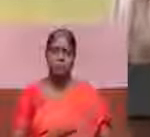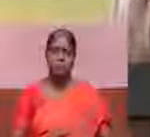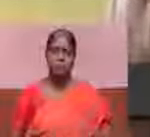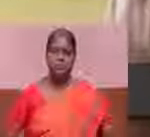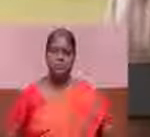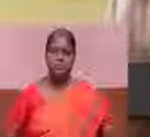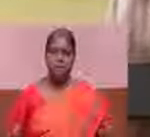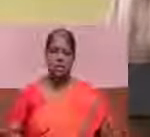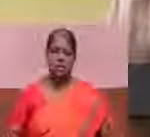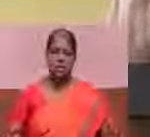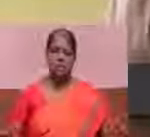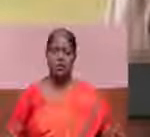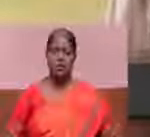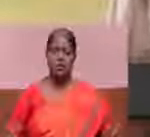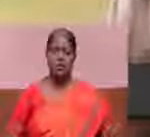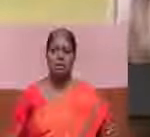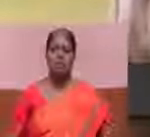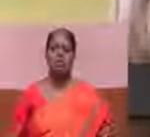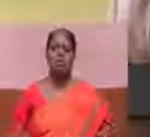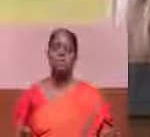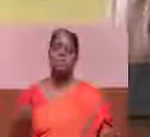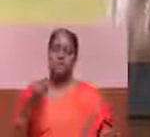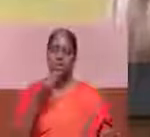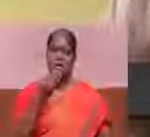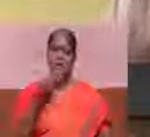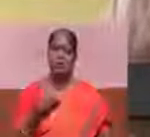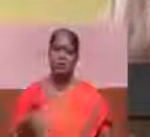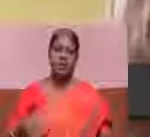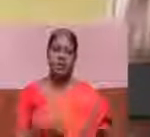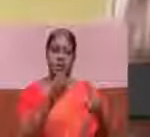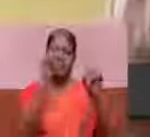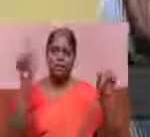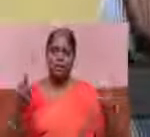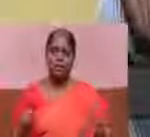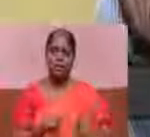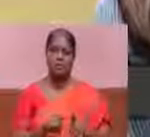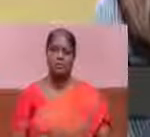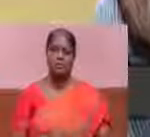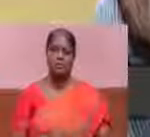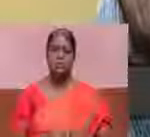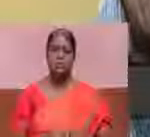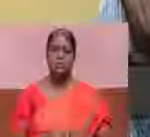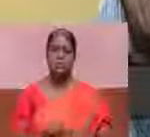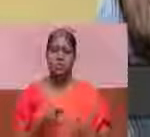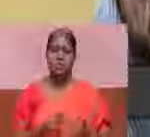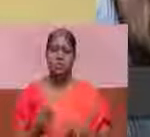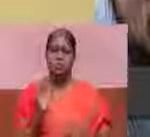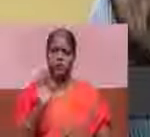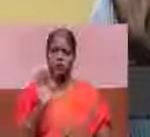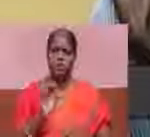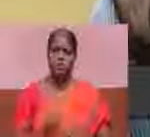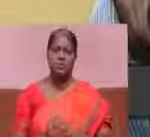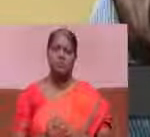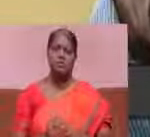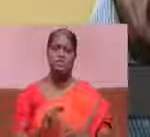சாய்தளம், சர்க்கரை நாற்காலி மற்றும் தகவல் வழிகாட்டி பலகைகள். இவைகளை விட